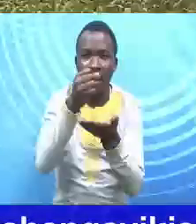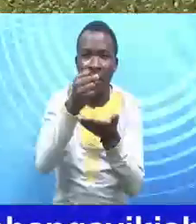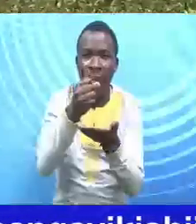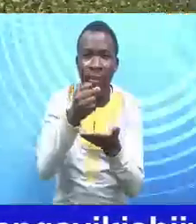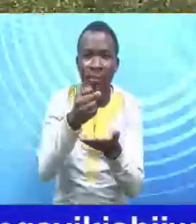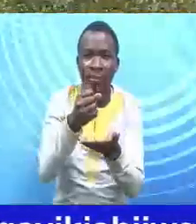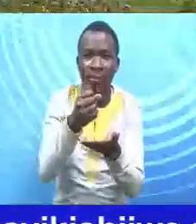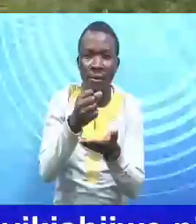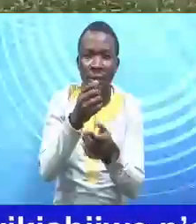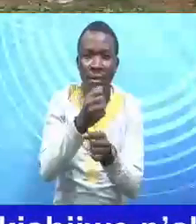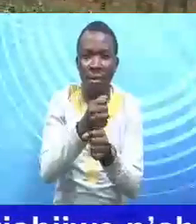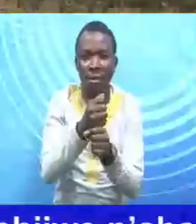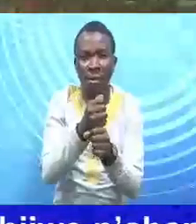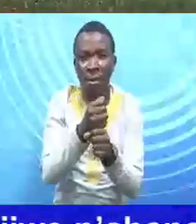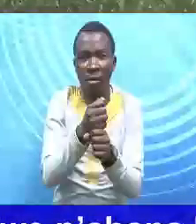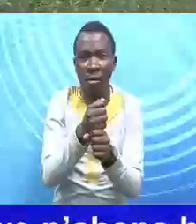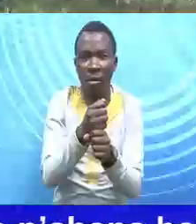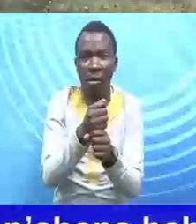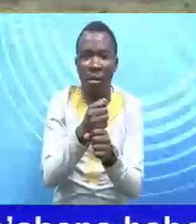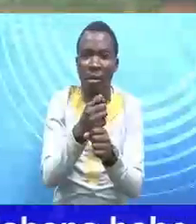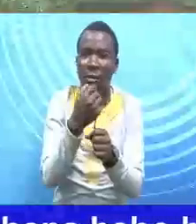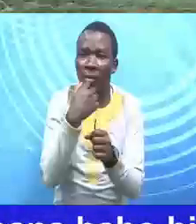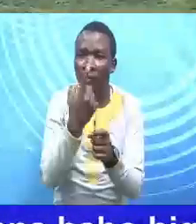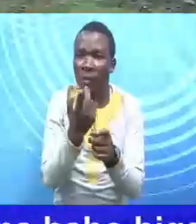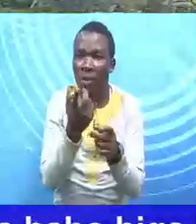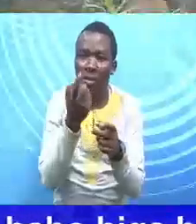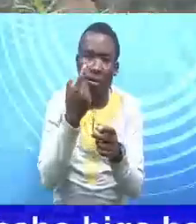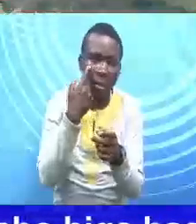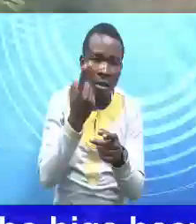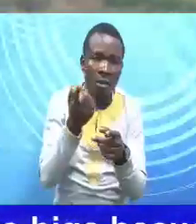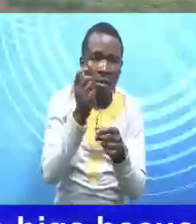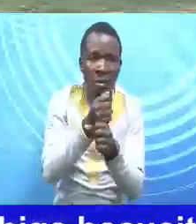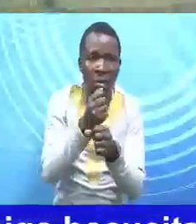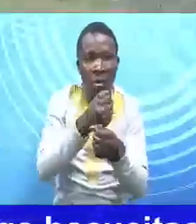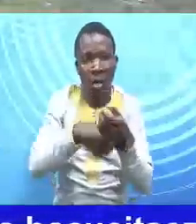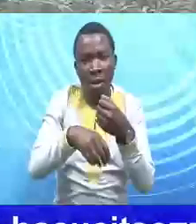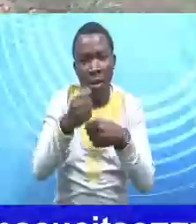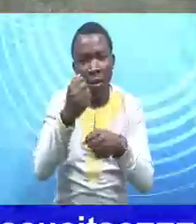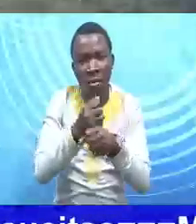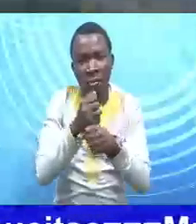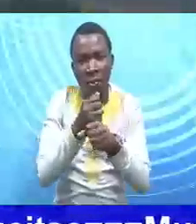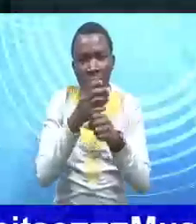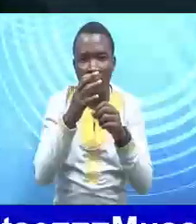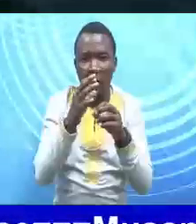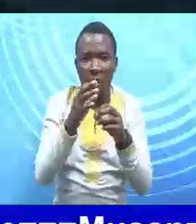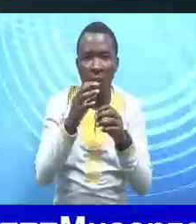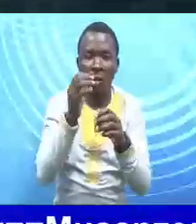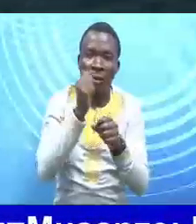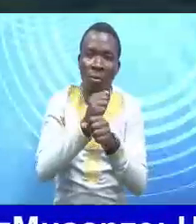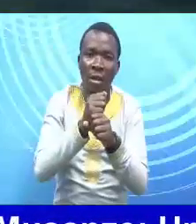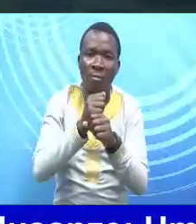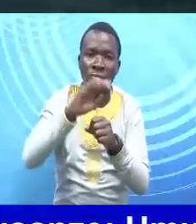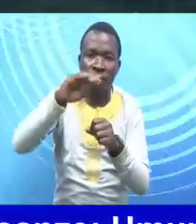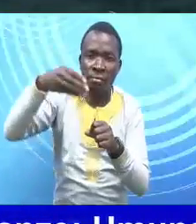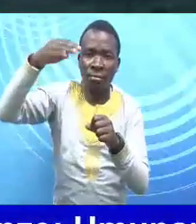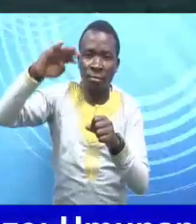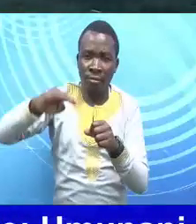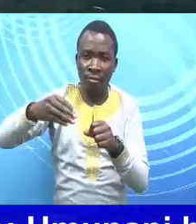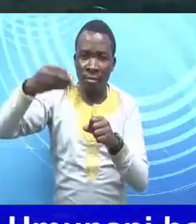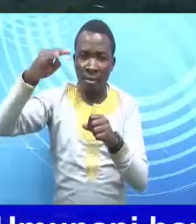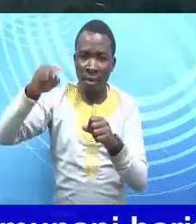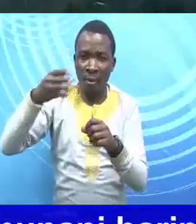abanyuka twari twabishyize mu miyoboro ko tuzikora muri umwaka haza priorite yo gukora amaterasi y'indinganire kubona izuri kuko twahuye